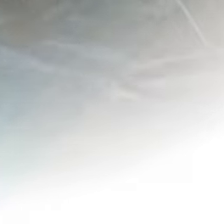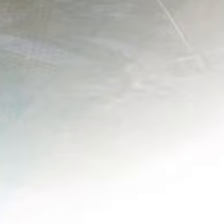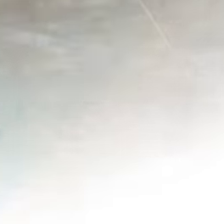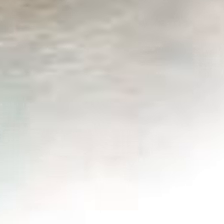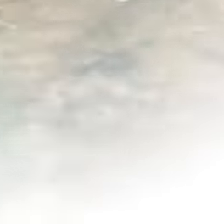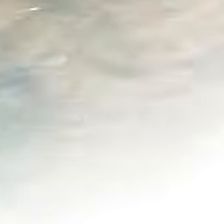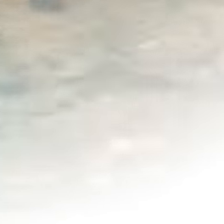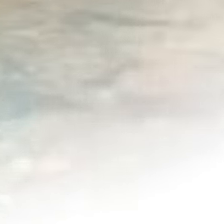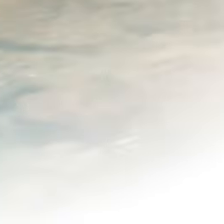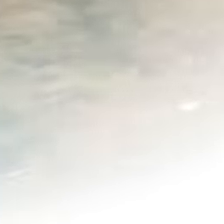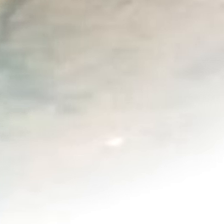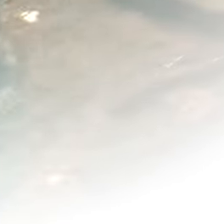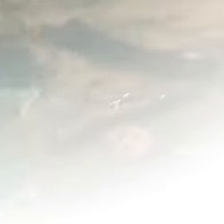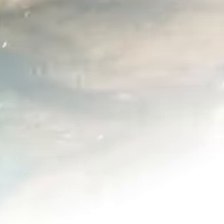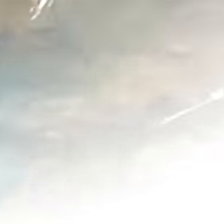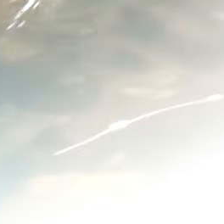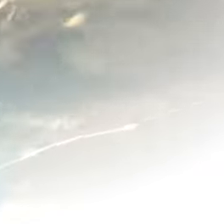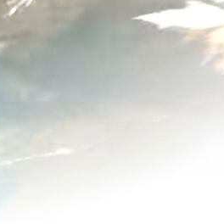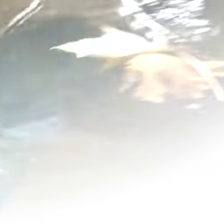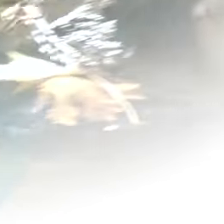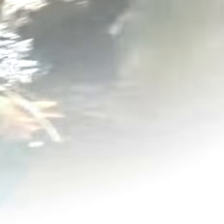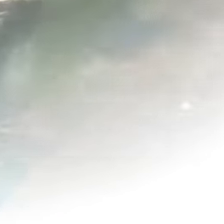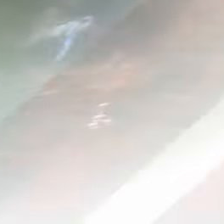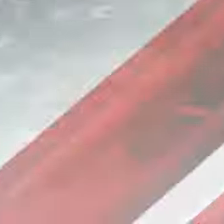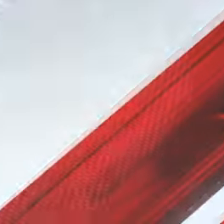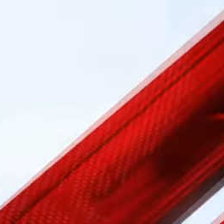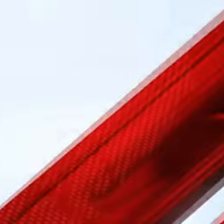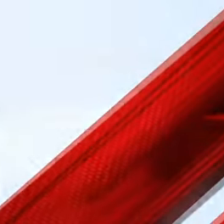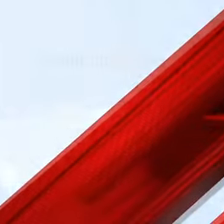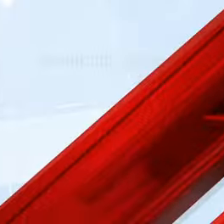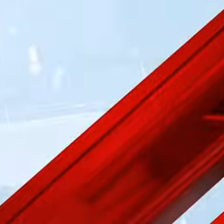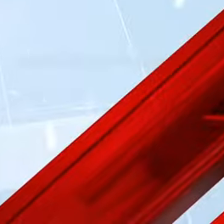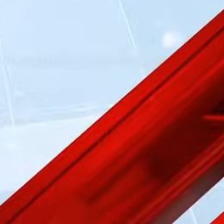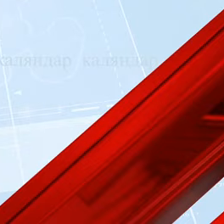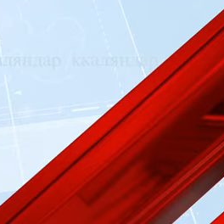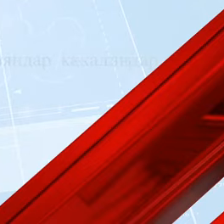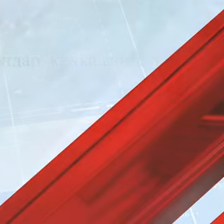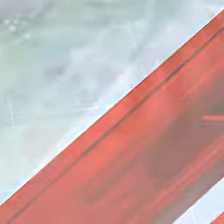высновы, гэта можа засцерагчы ад няўдач у будучым.